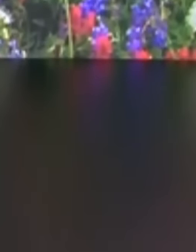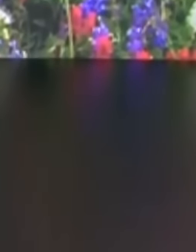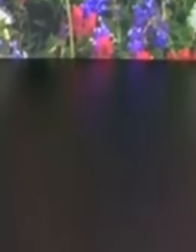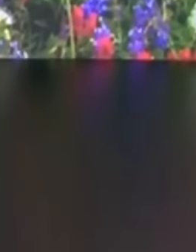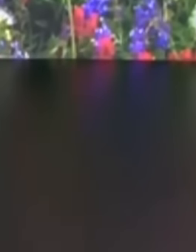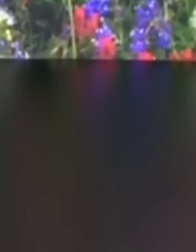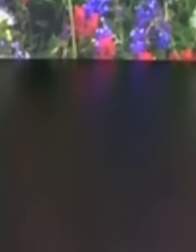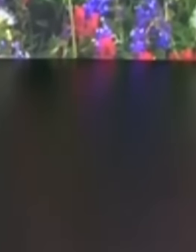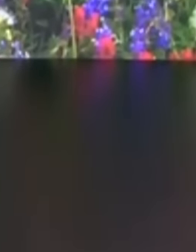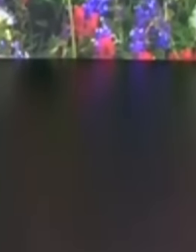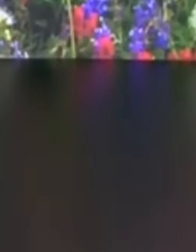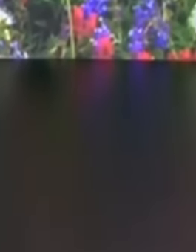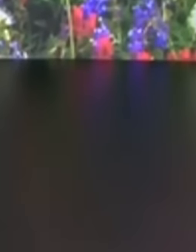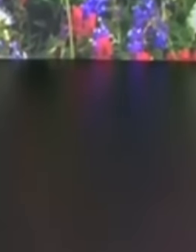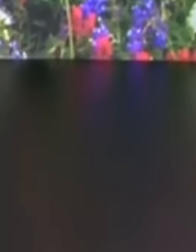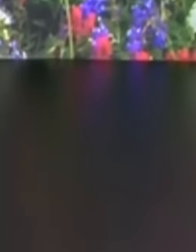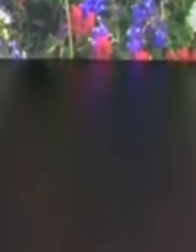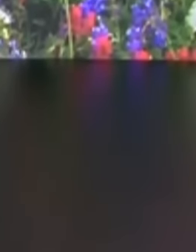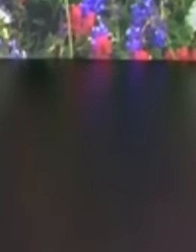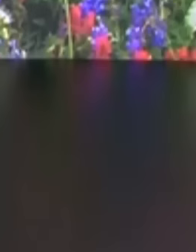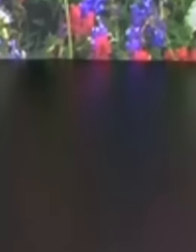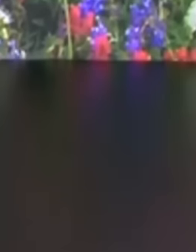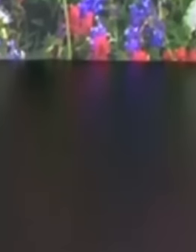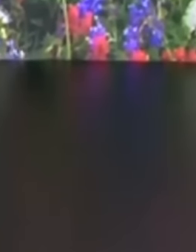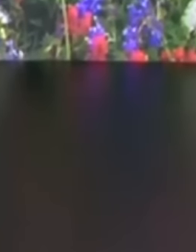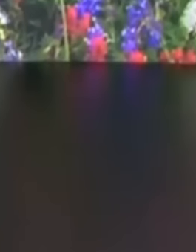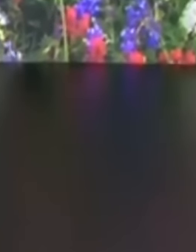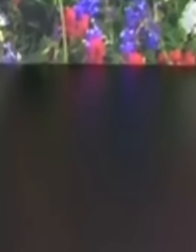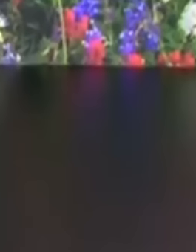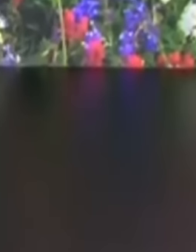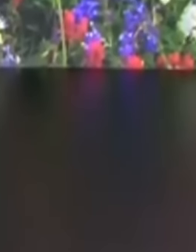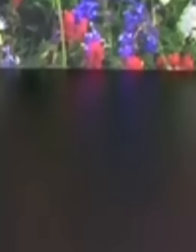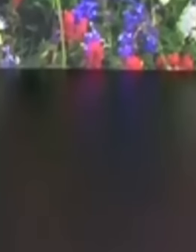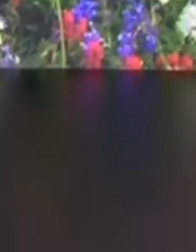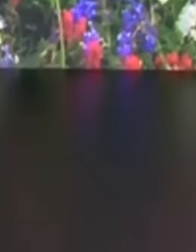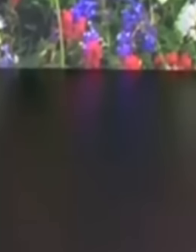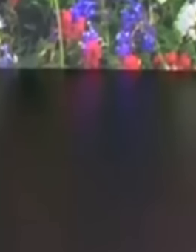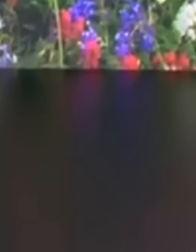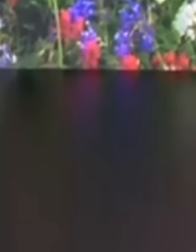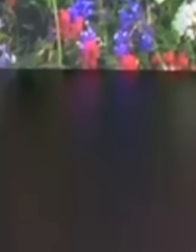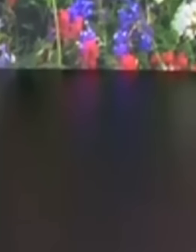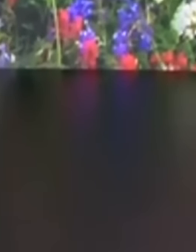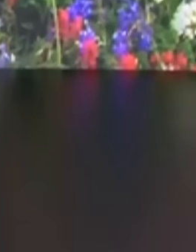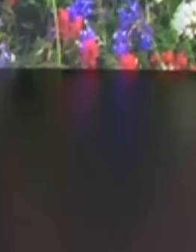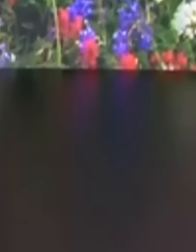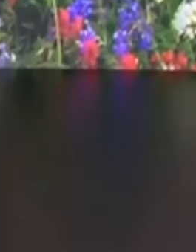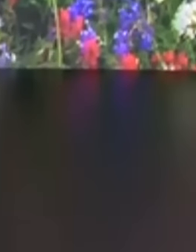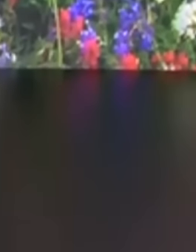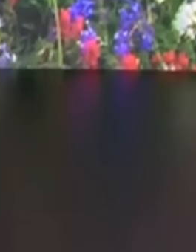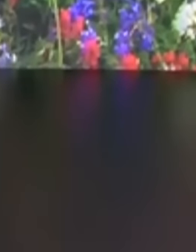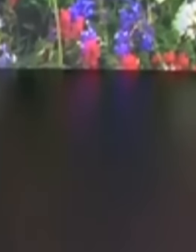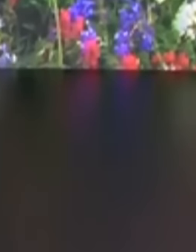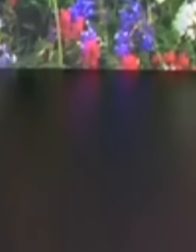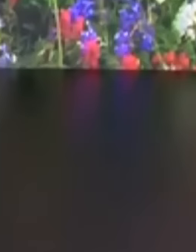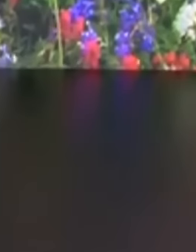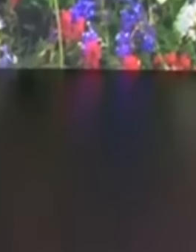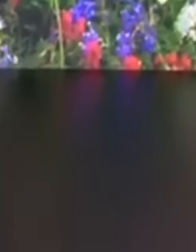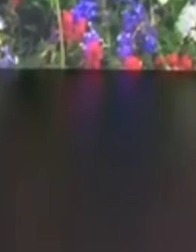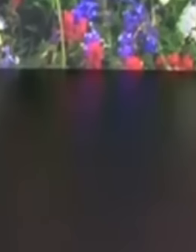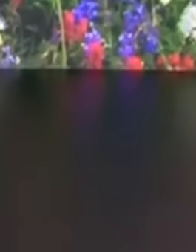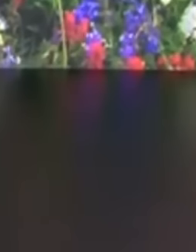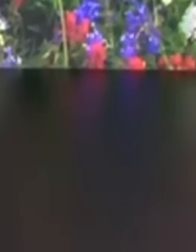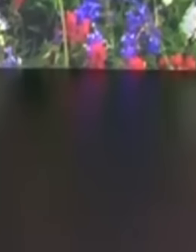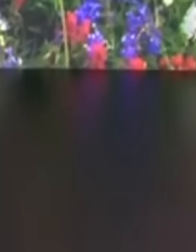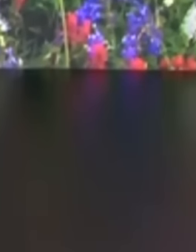жаңбыр, сынап бағанасы түнде 19-21, күнде 29-30 градусқа дейін көтеріледі. Қызылорда мен